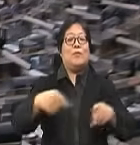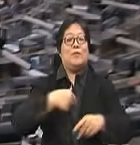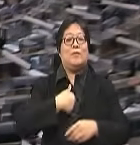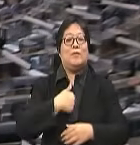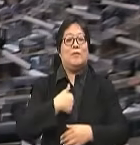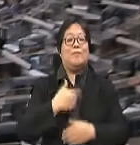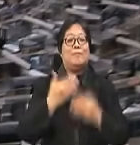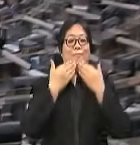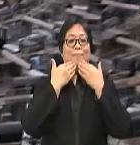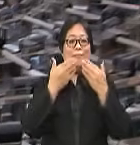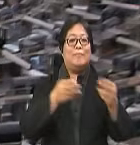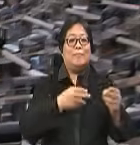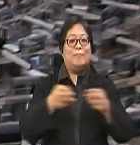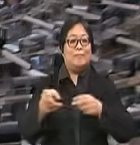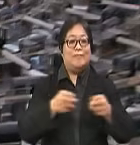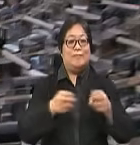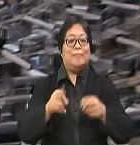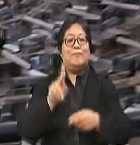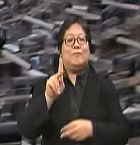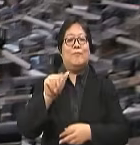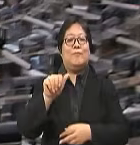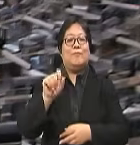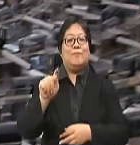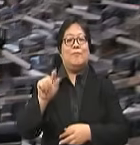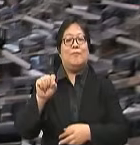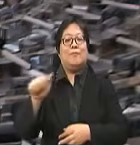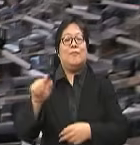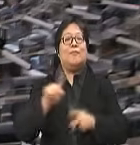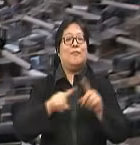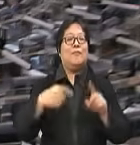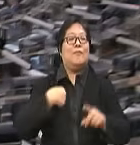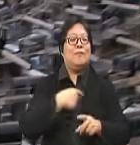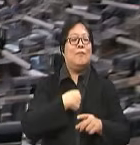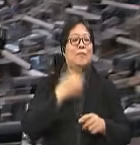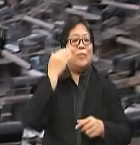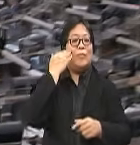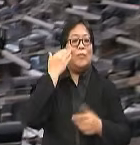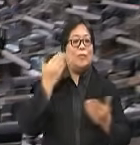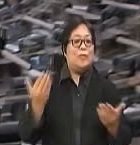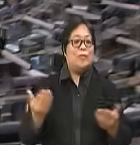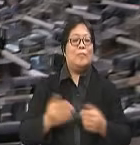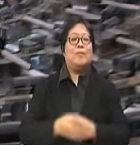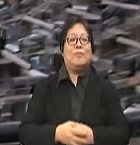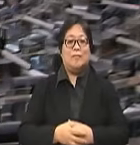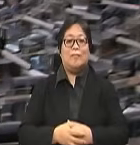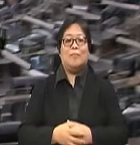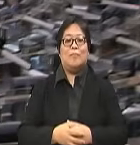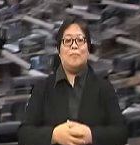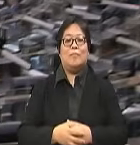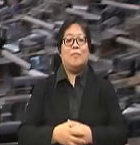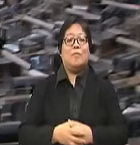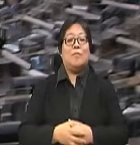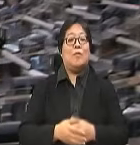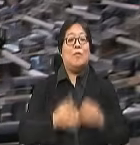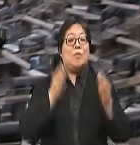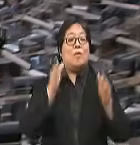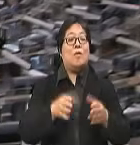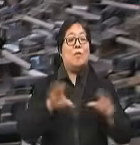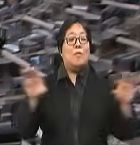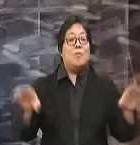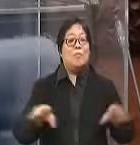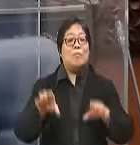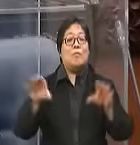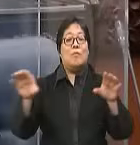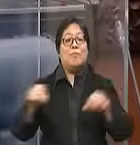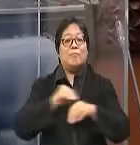saya hargai usaha dilakukan oleh kaca tapi kita maklum bahwa pelaku pelaku atau pemakai